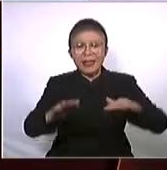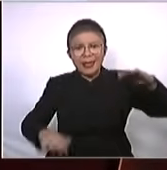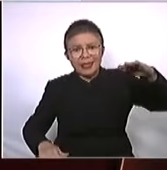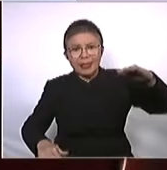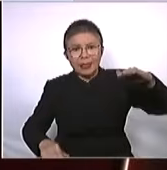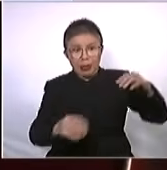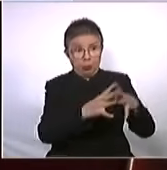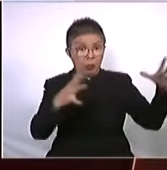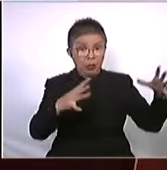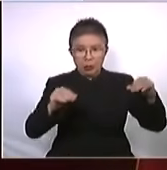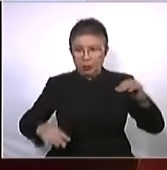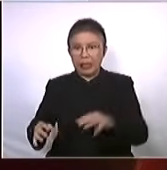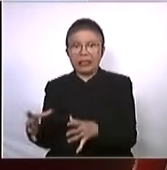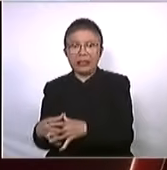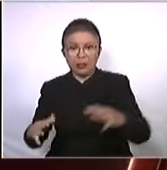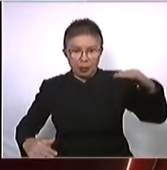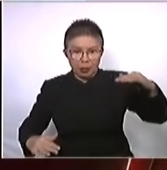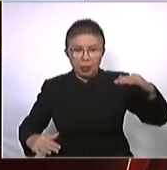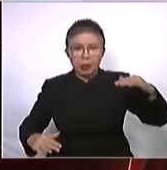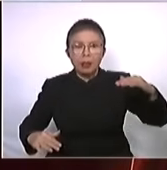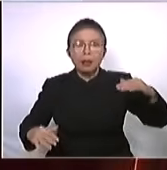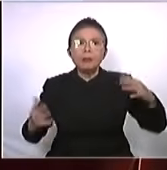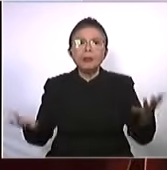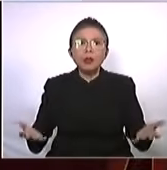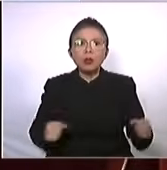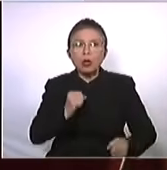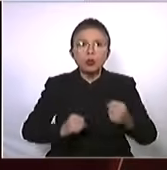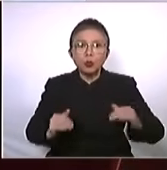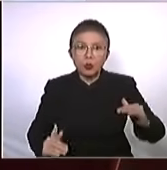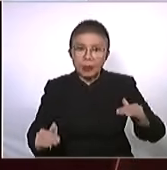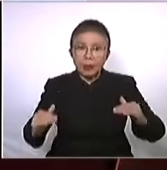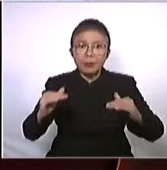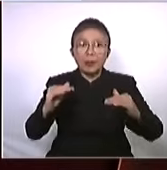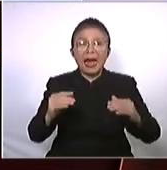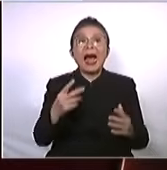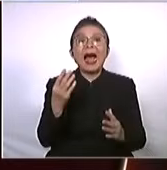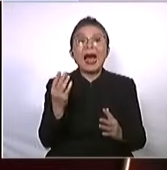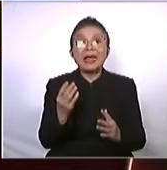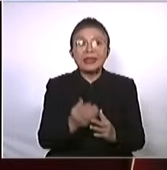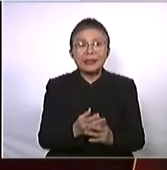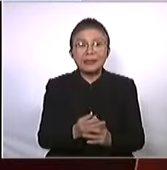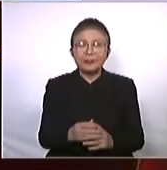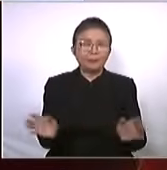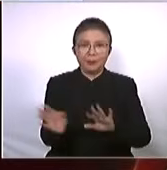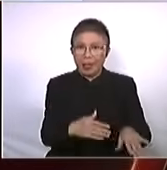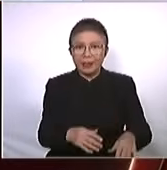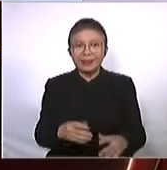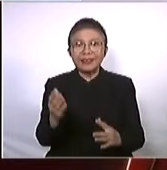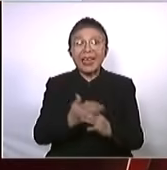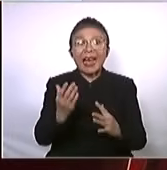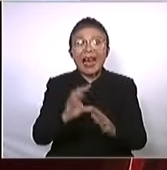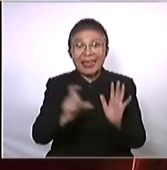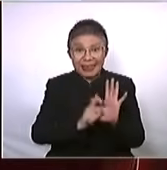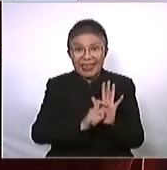upaya-upaya pemerataan itu harus terus dilakukan nah caranya n saya sebelum masuk ke caranya tadi